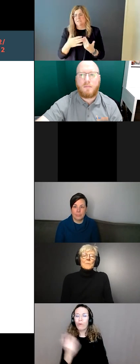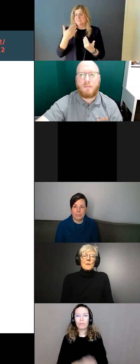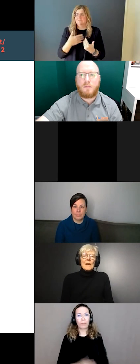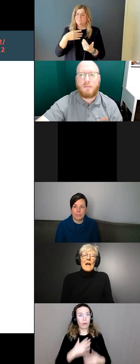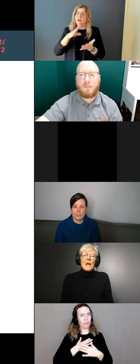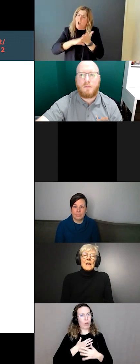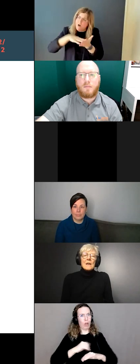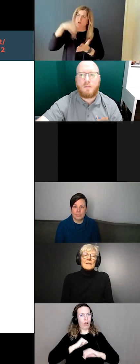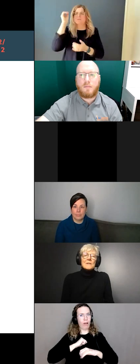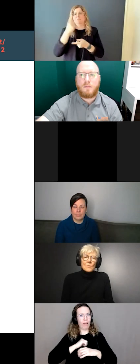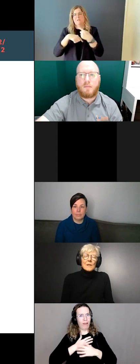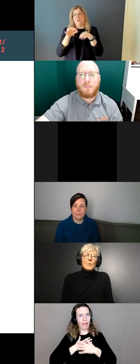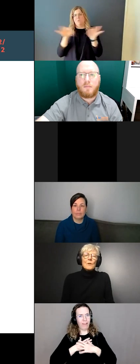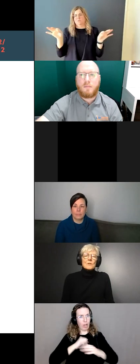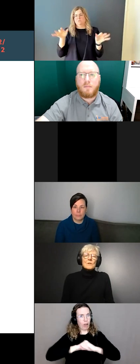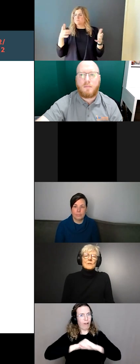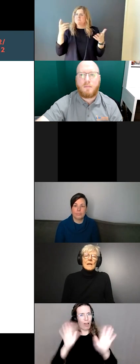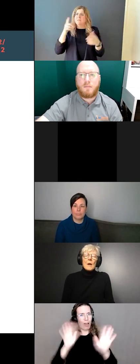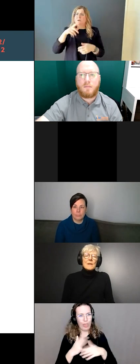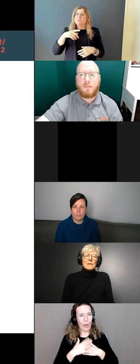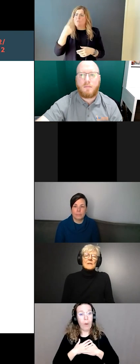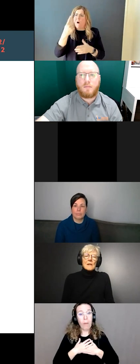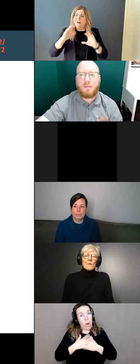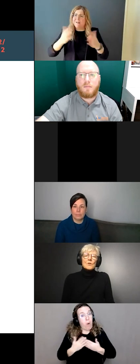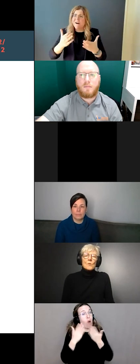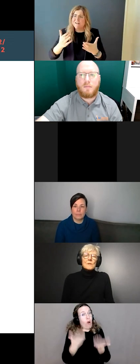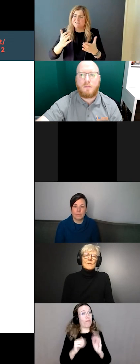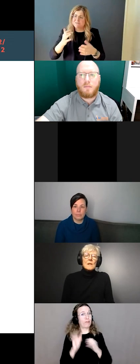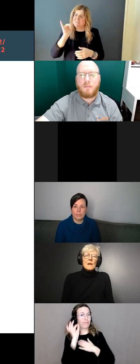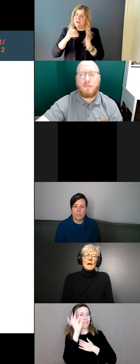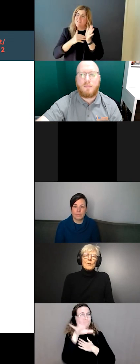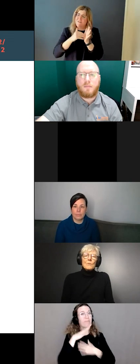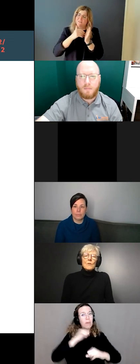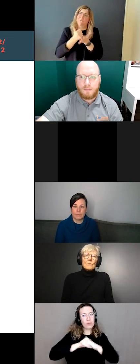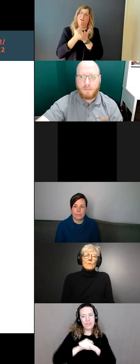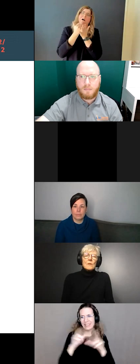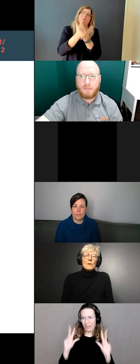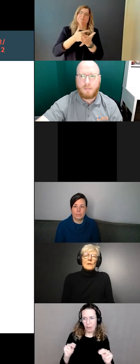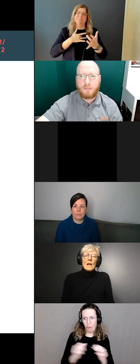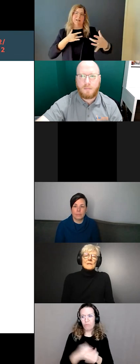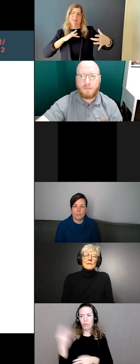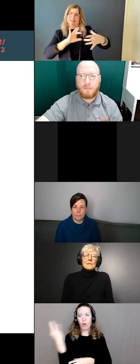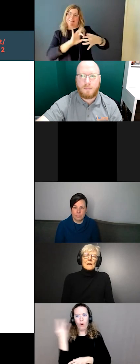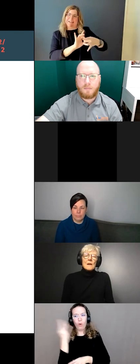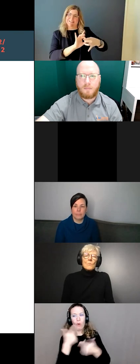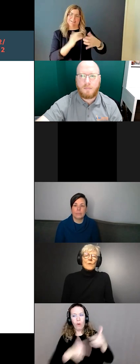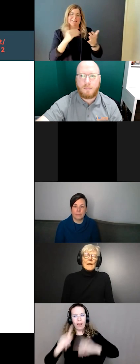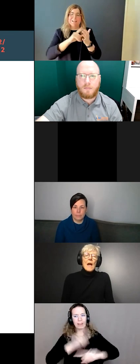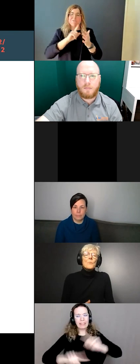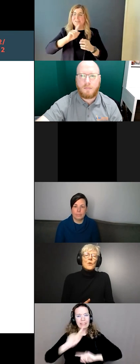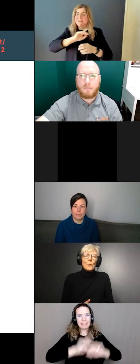mon commerce, mais nous l'offrons dans mon commerce. Donc, nous donnons des cours de langue des signes de base,